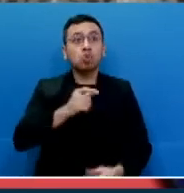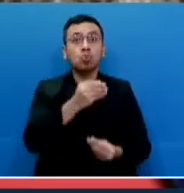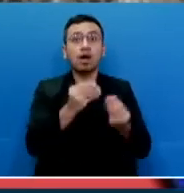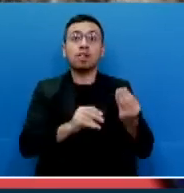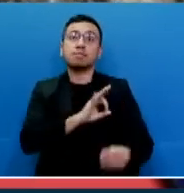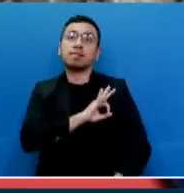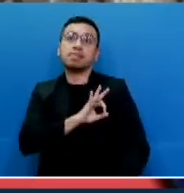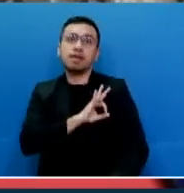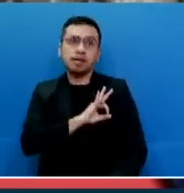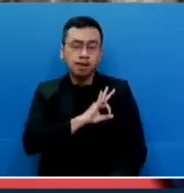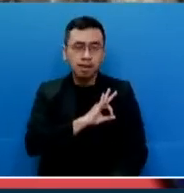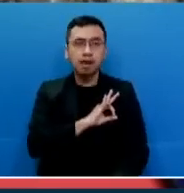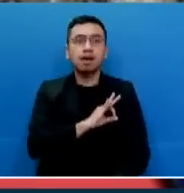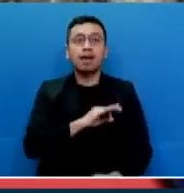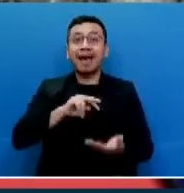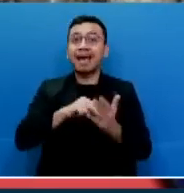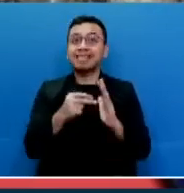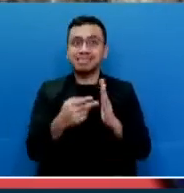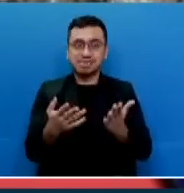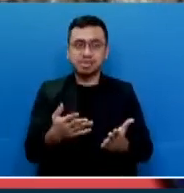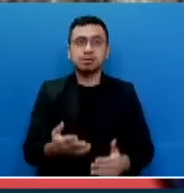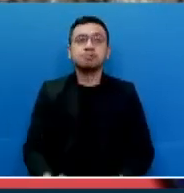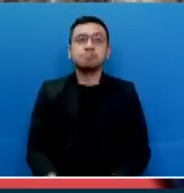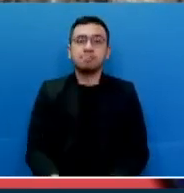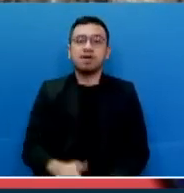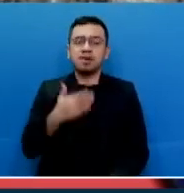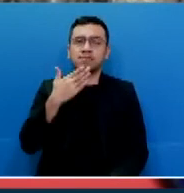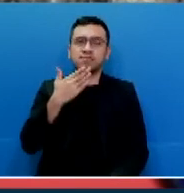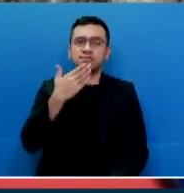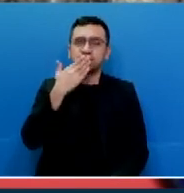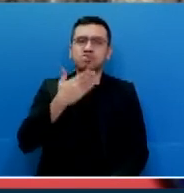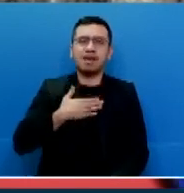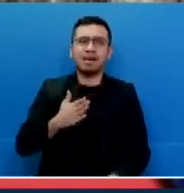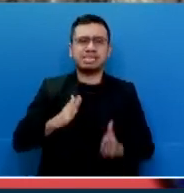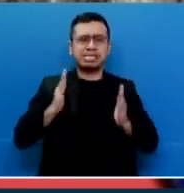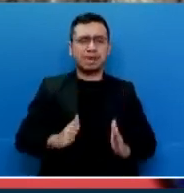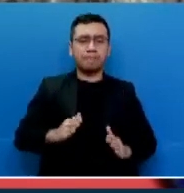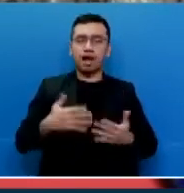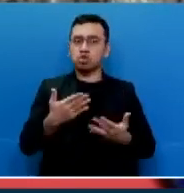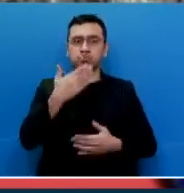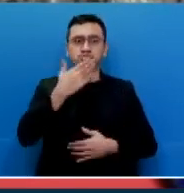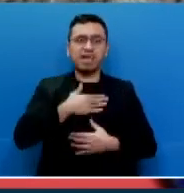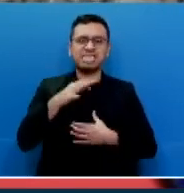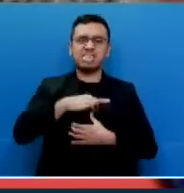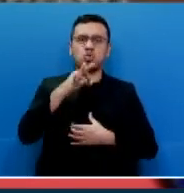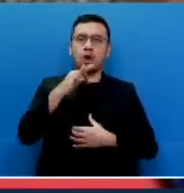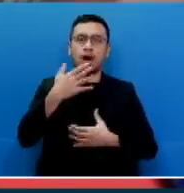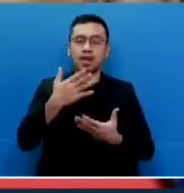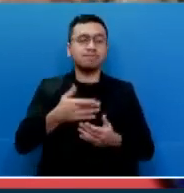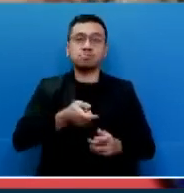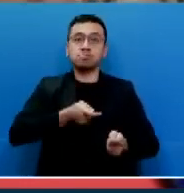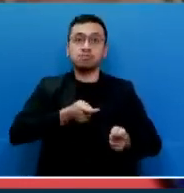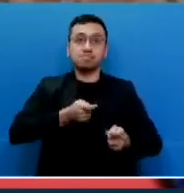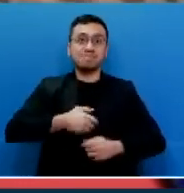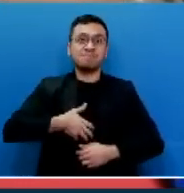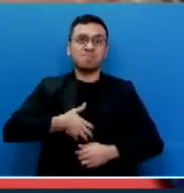tadi punya kewibawaan punya Marwah itu Mbak jadi menurut saya ee selain soal melanggar aturan